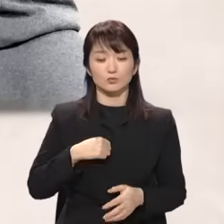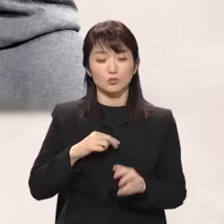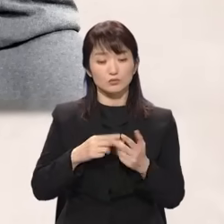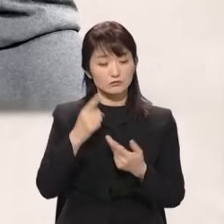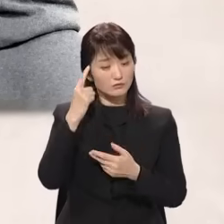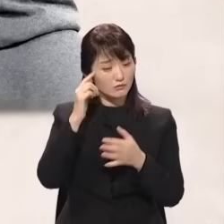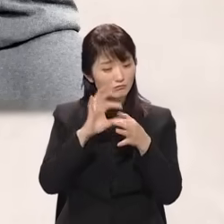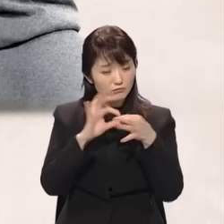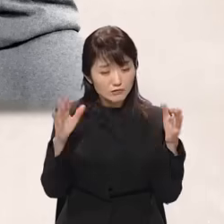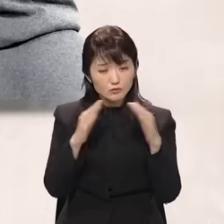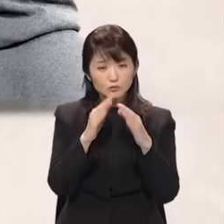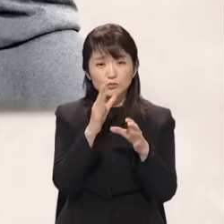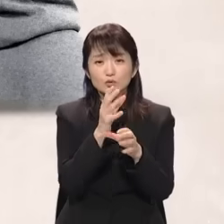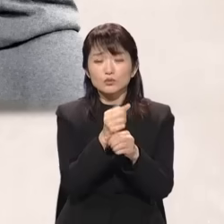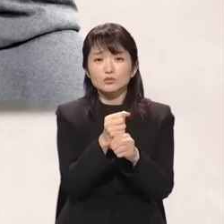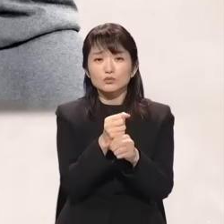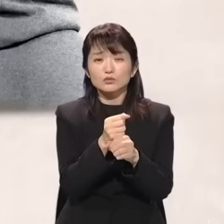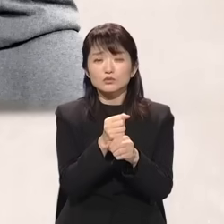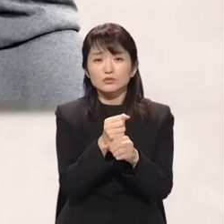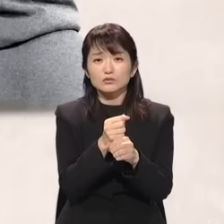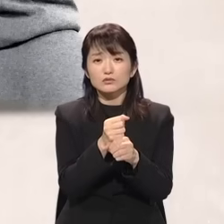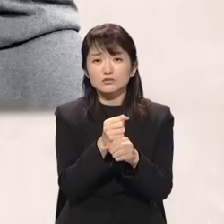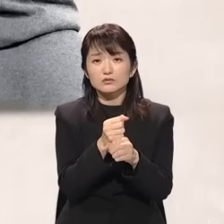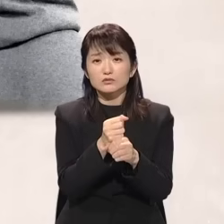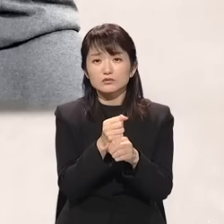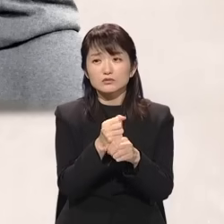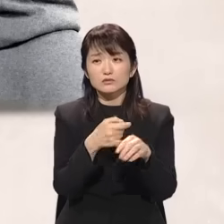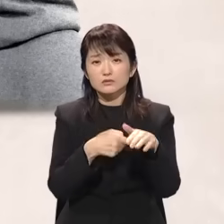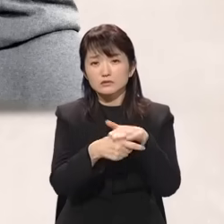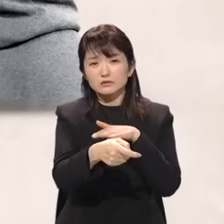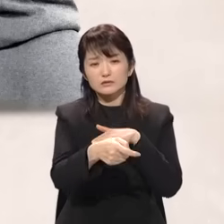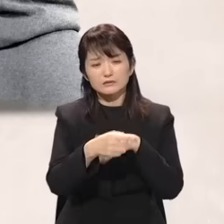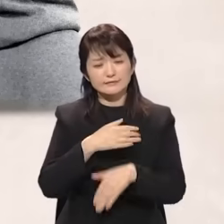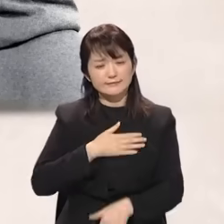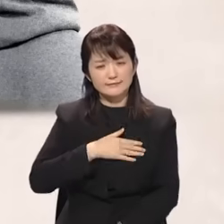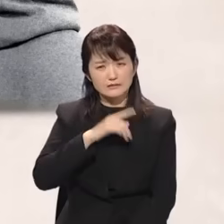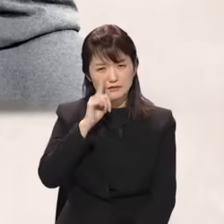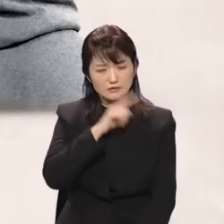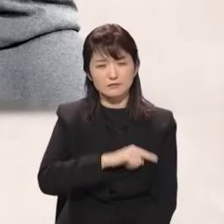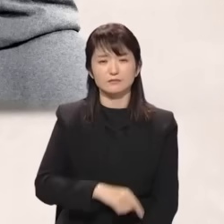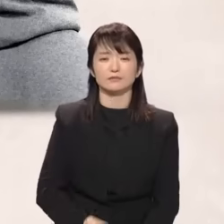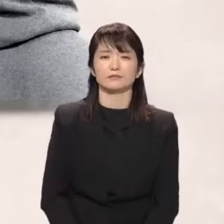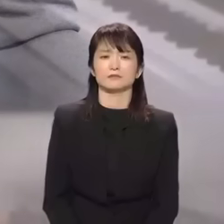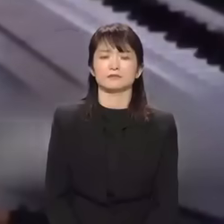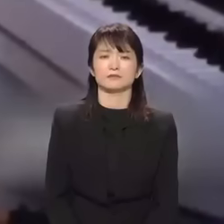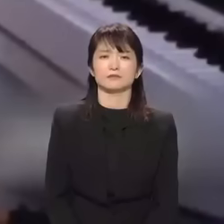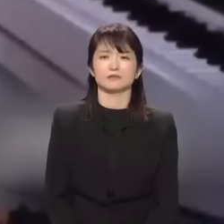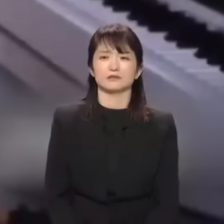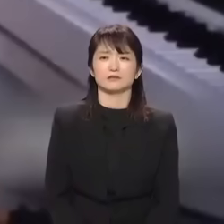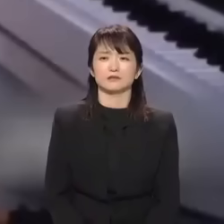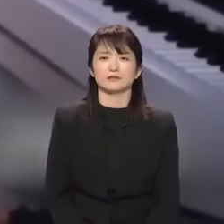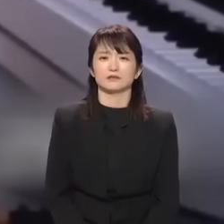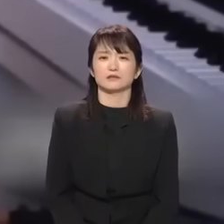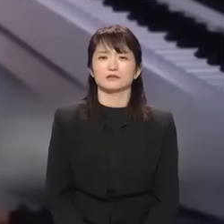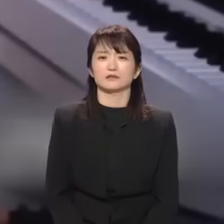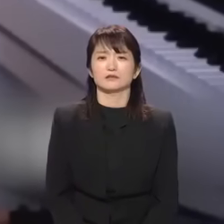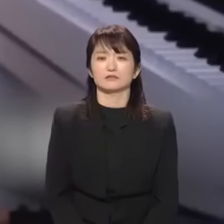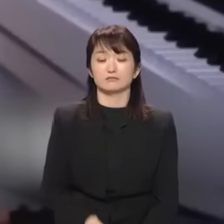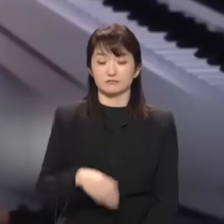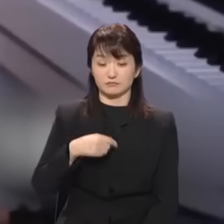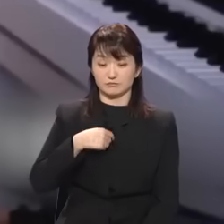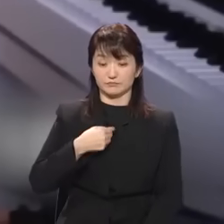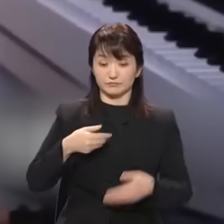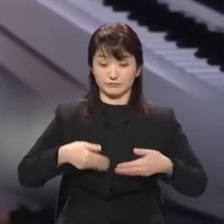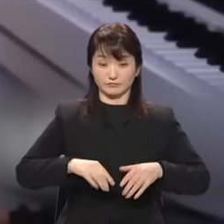주소가 노출된 건 상당히 그 기분이 좀 그렇지 않습니까 그래서 이제 정리가 되는 줄 알았는데 막상 이제 자기 그 생일날